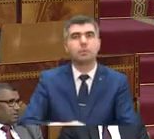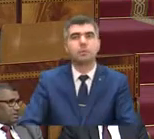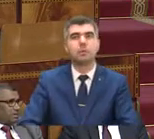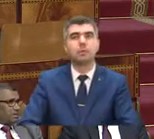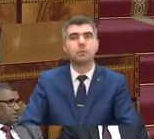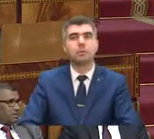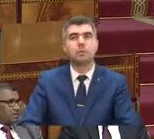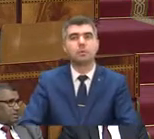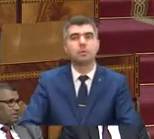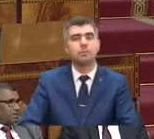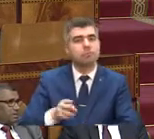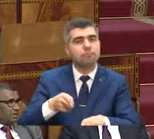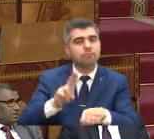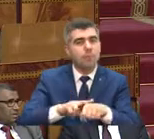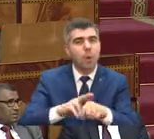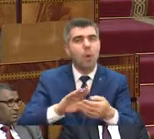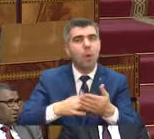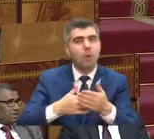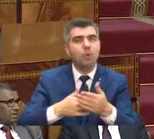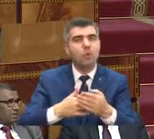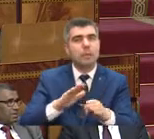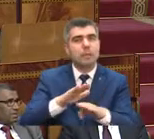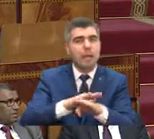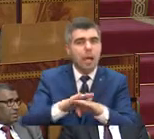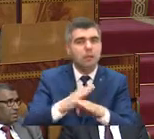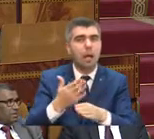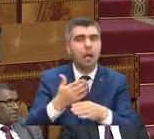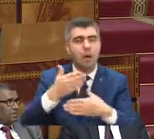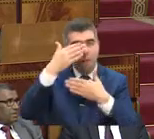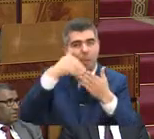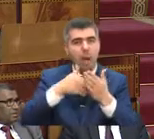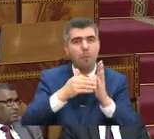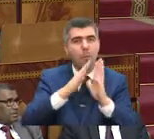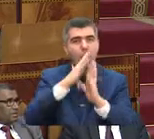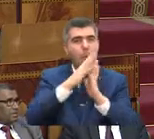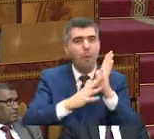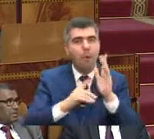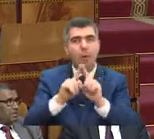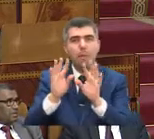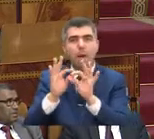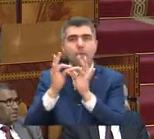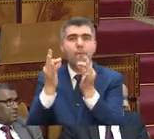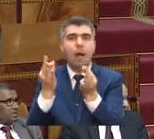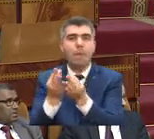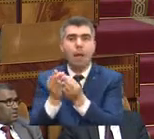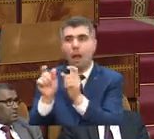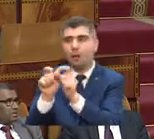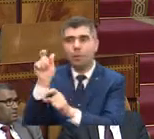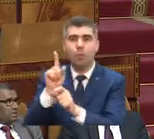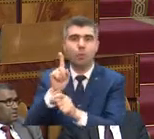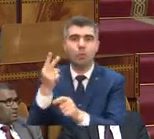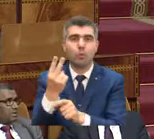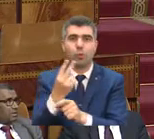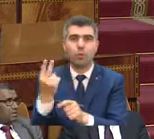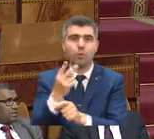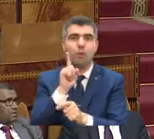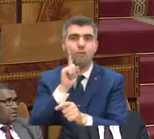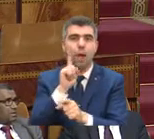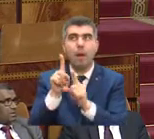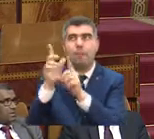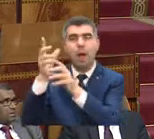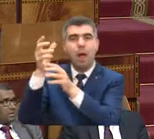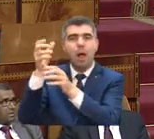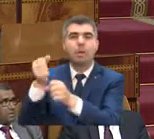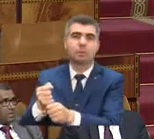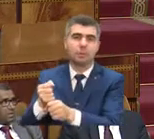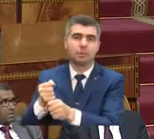احنا كمغاربه كسياسيين كنقدموا تعازينا للاسر العائلات الله يرحمهم، وانا